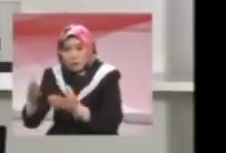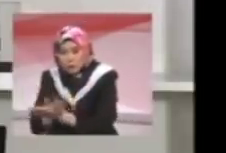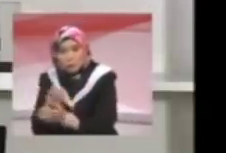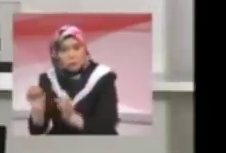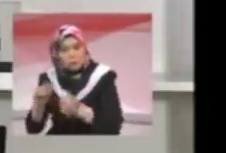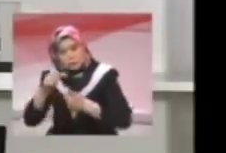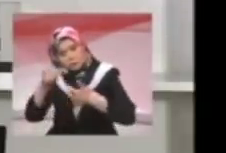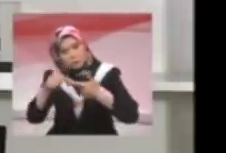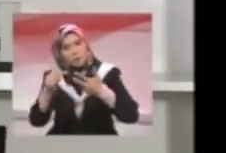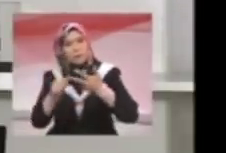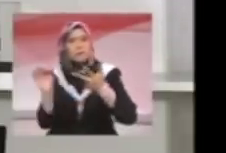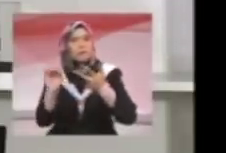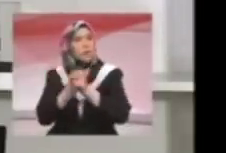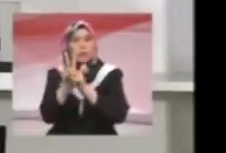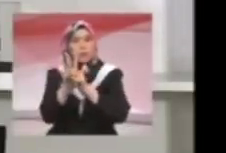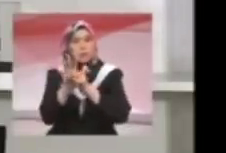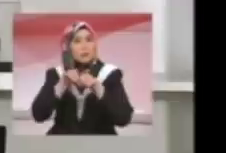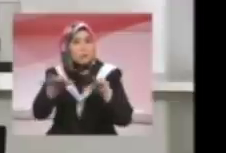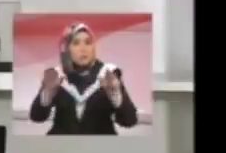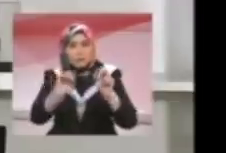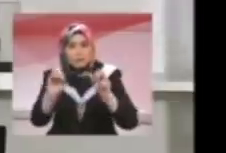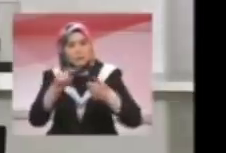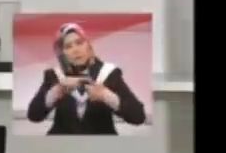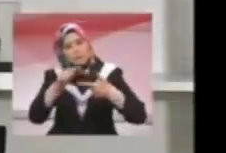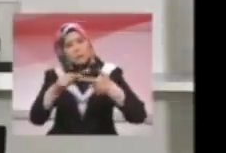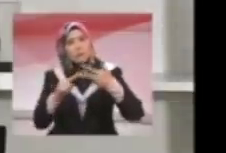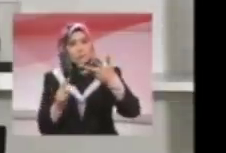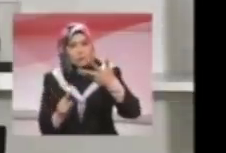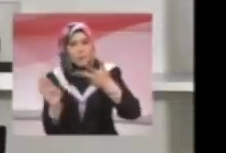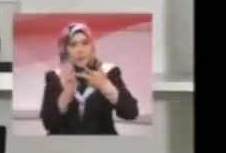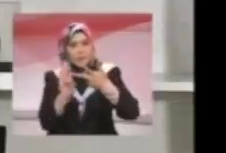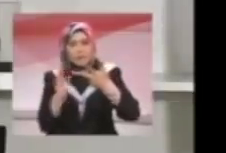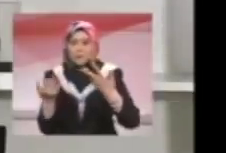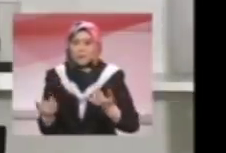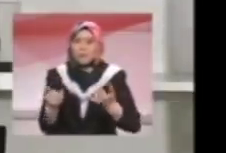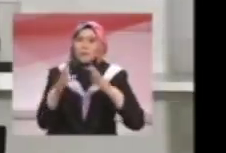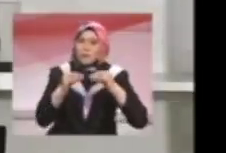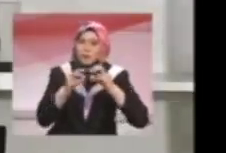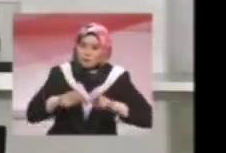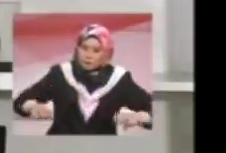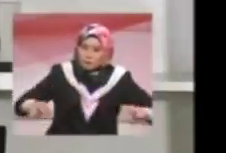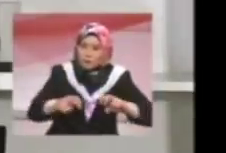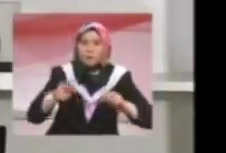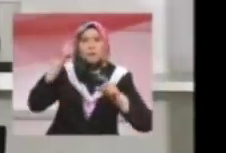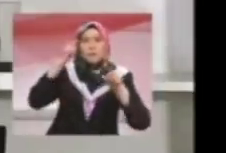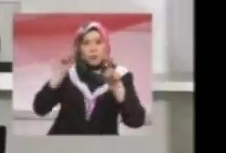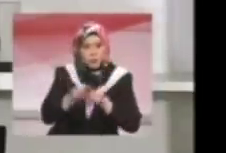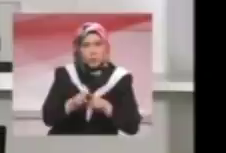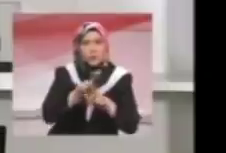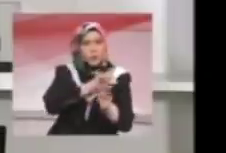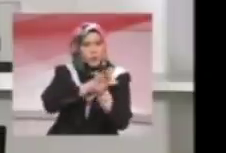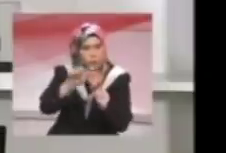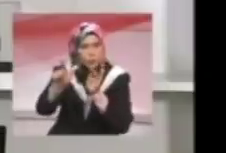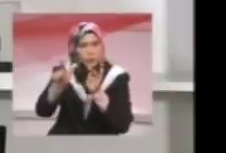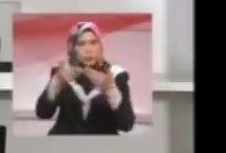oleh ke-33 activity penagan ini maka bercorak bersujud untuk meluluskan